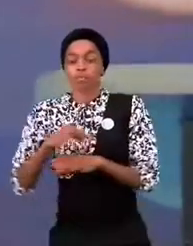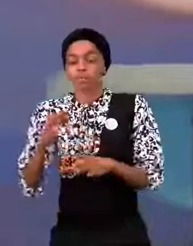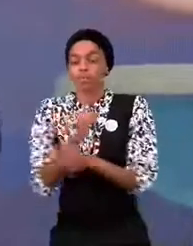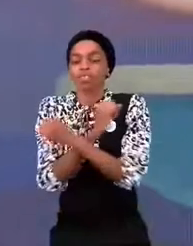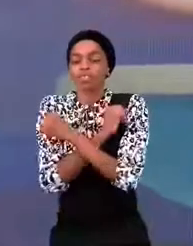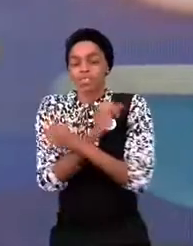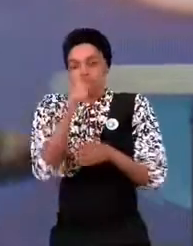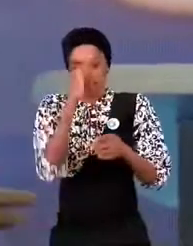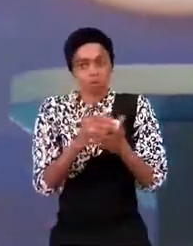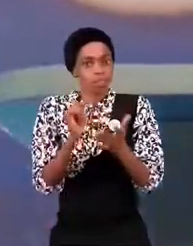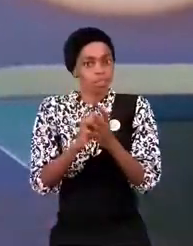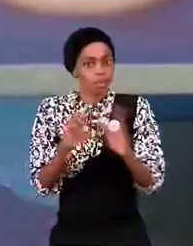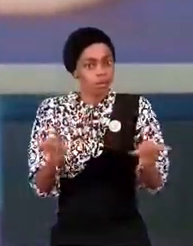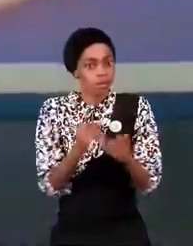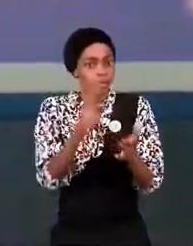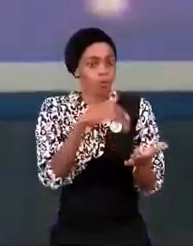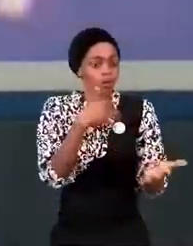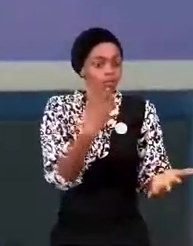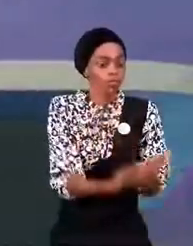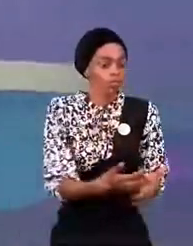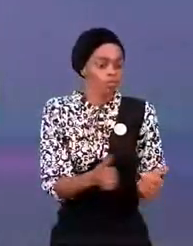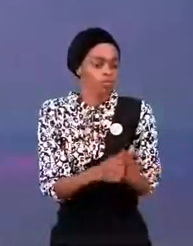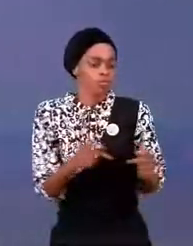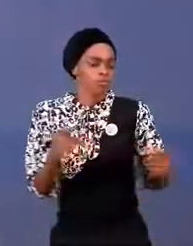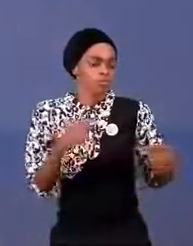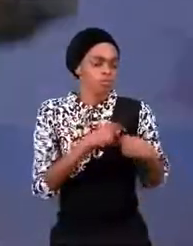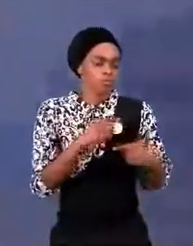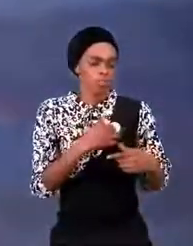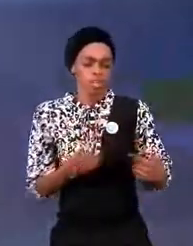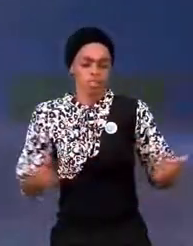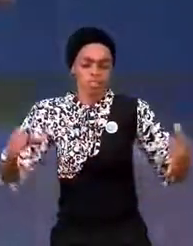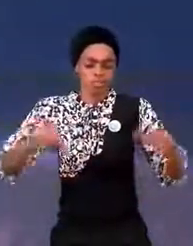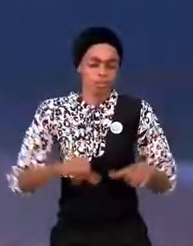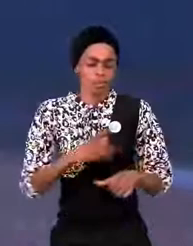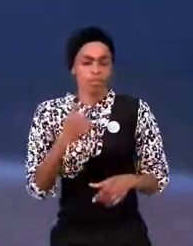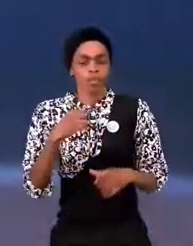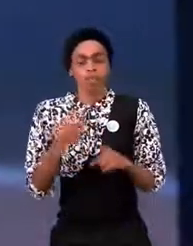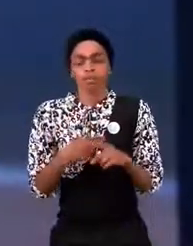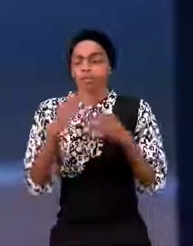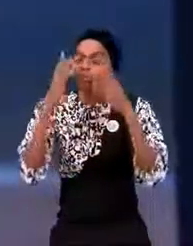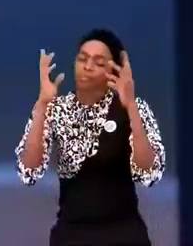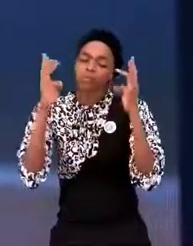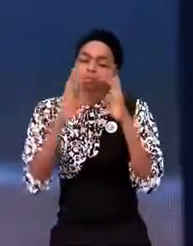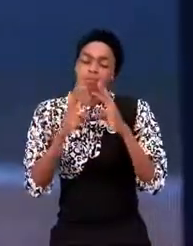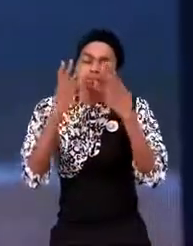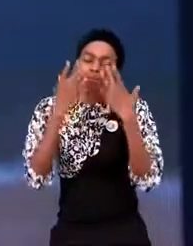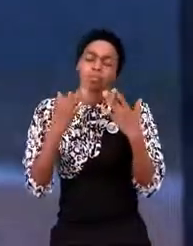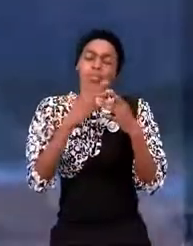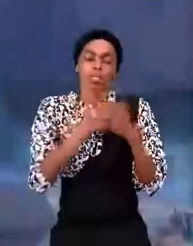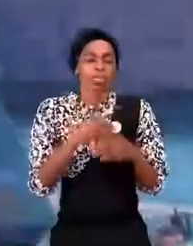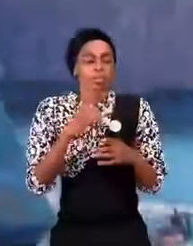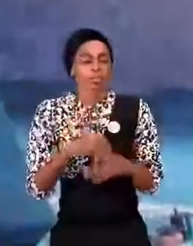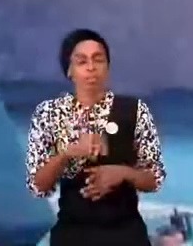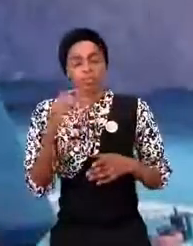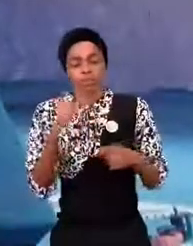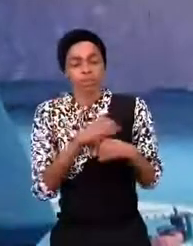la culpabilité, la condamnation, et tu es toujours triste, tu es toujours coupable, et tu es toujours perplexe. Le Seigneur dit que ce n'est pas bon que